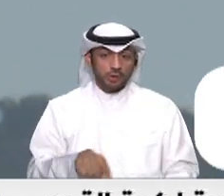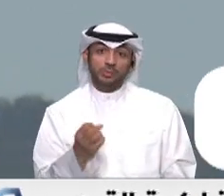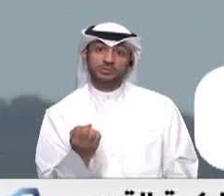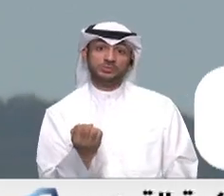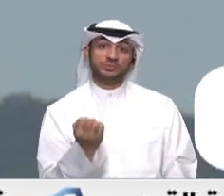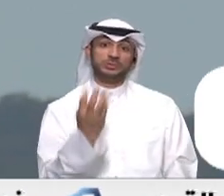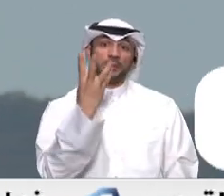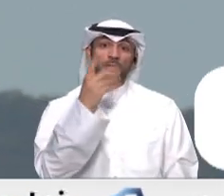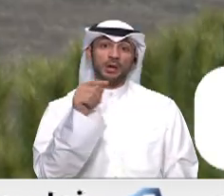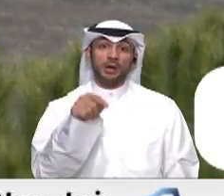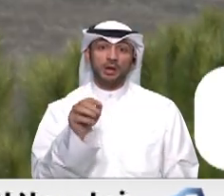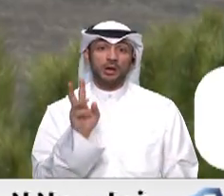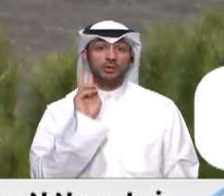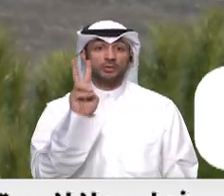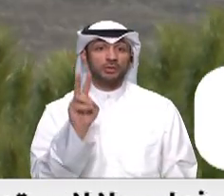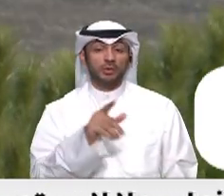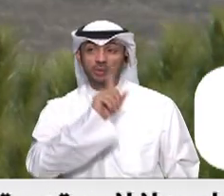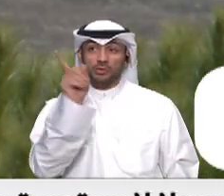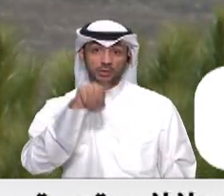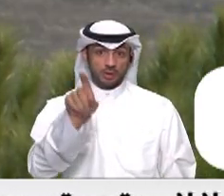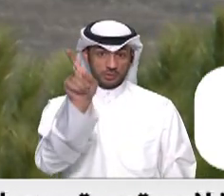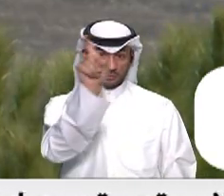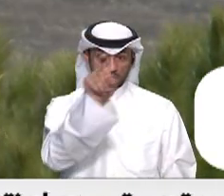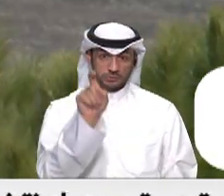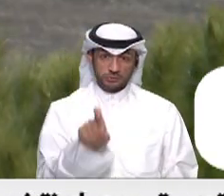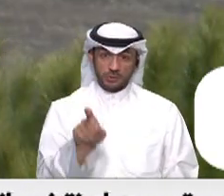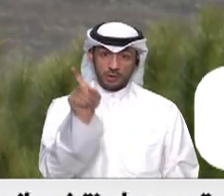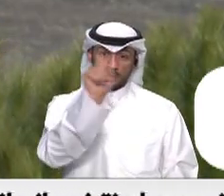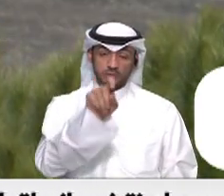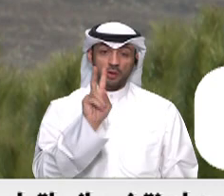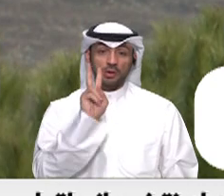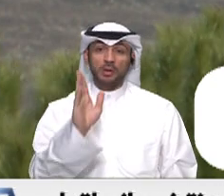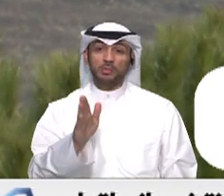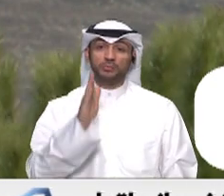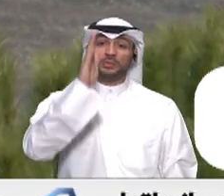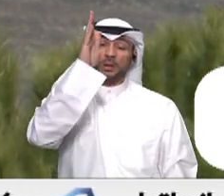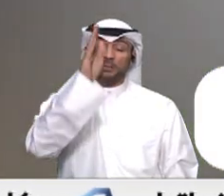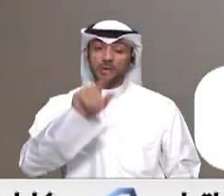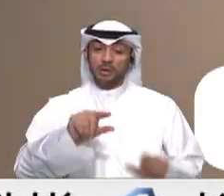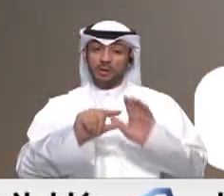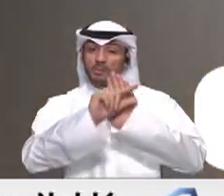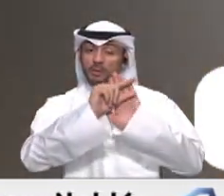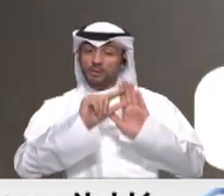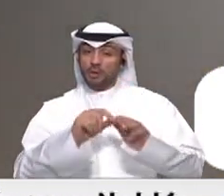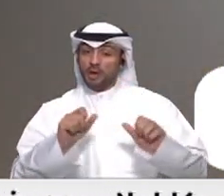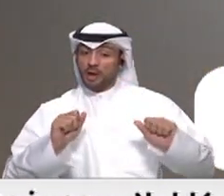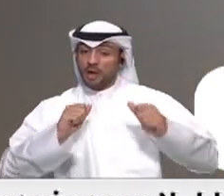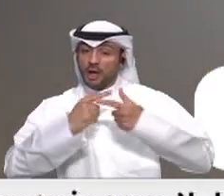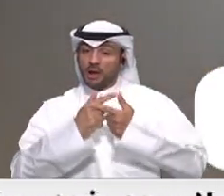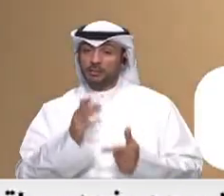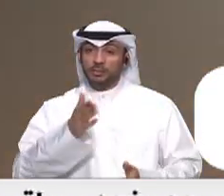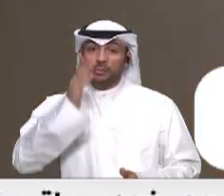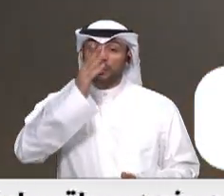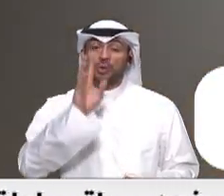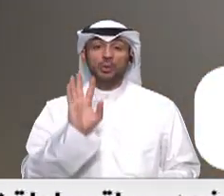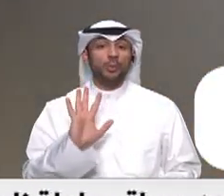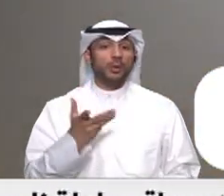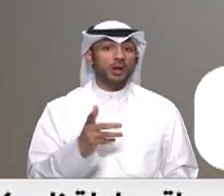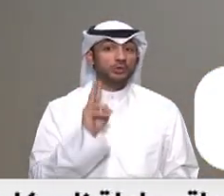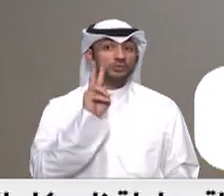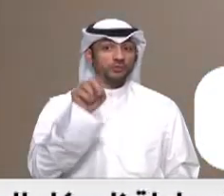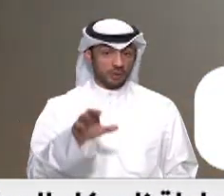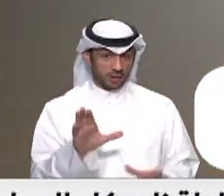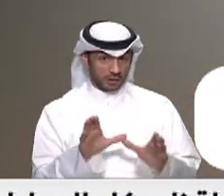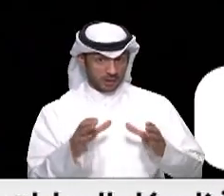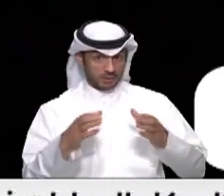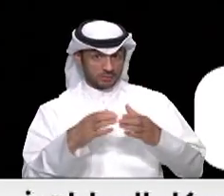اليوم، فيما طرحت تساؤلات حول المرحلة المقبلة التي ستشهدها البلاد بعد استهداف حزب الله لمنطقة